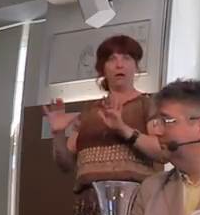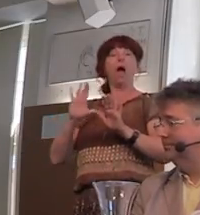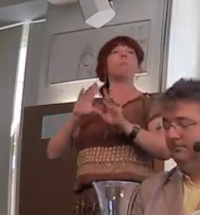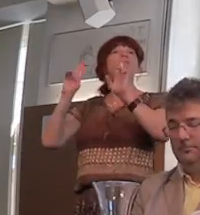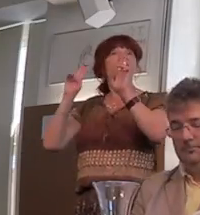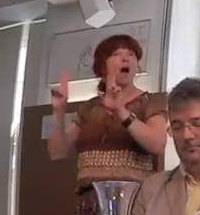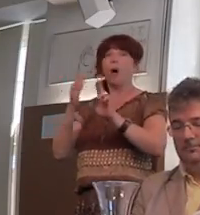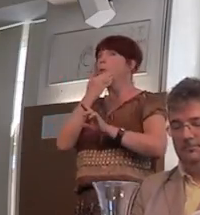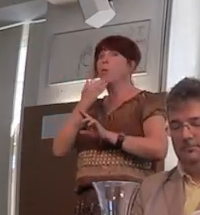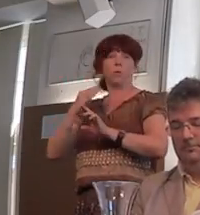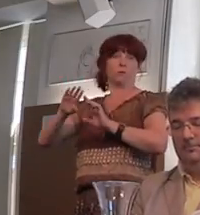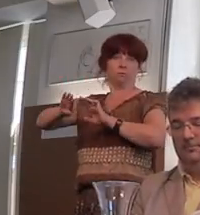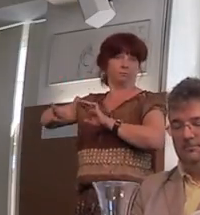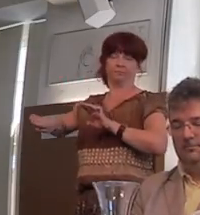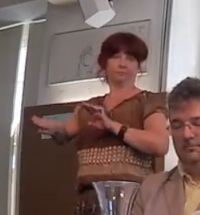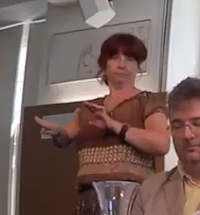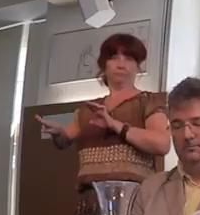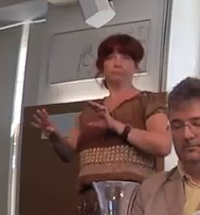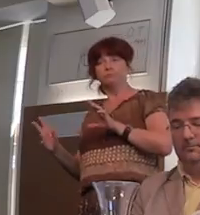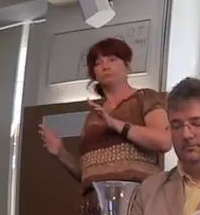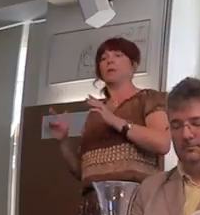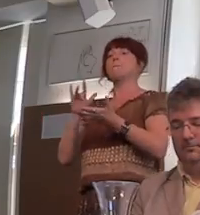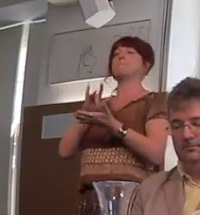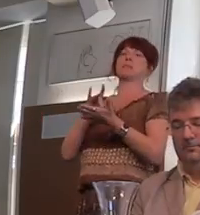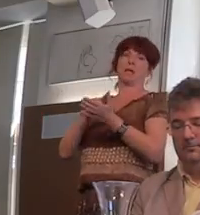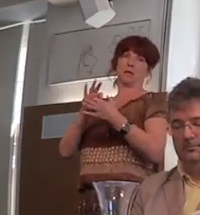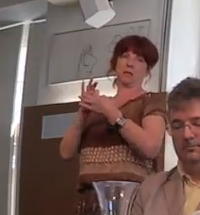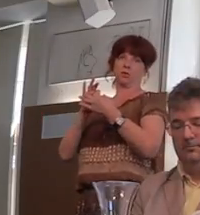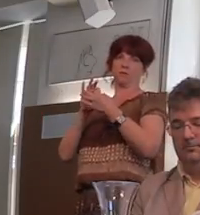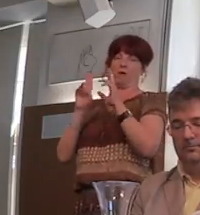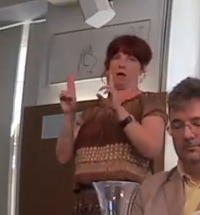Aber ja, also das ist, ich glaube,